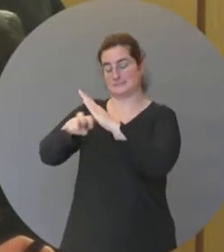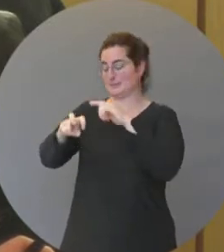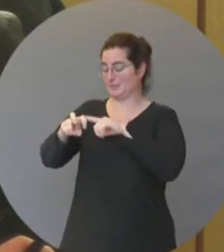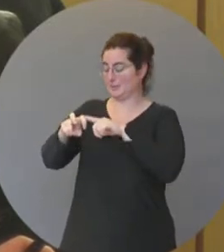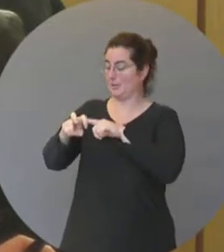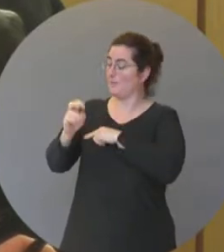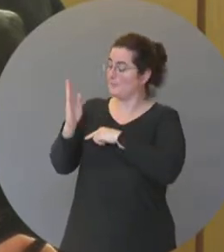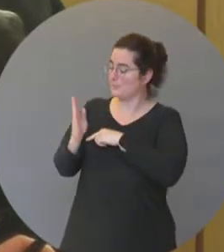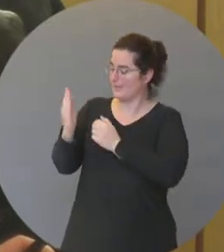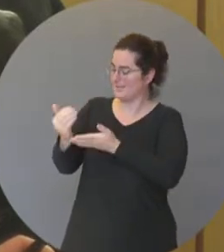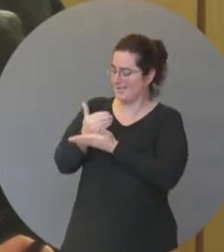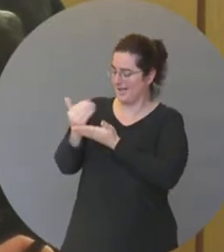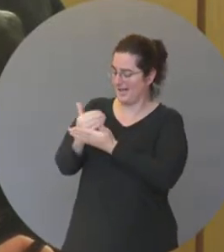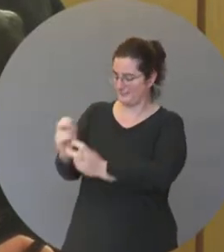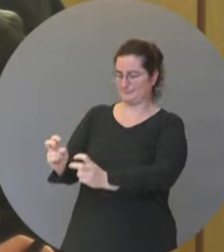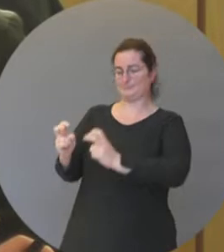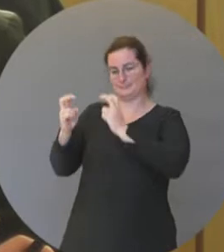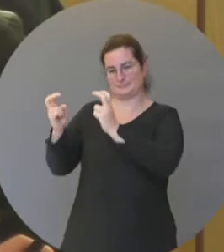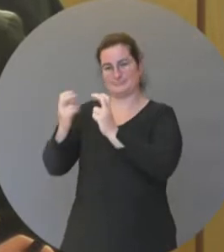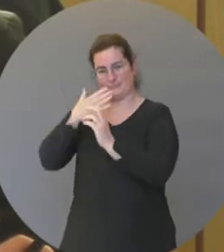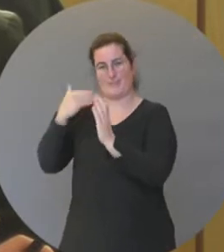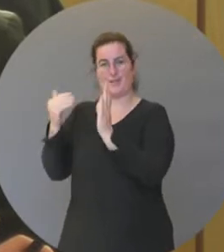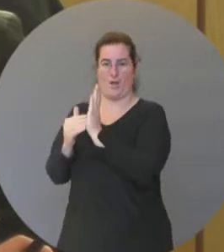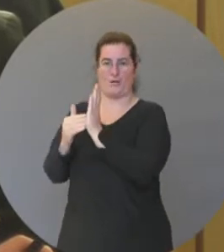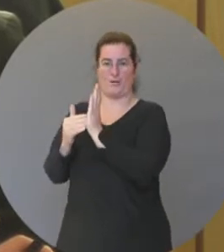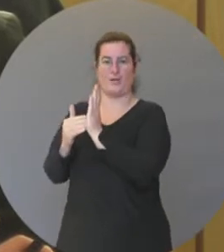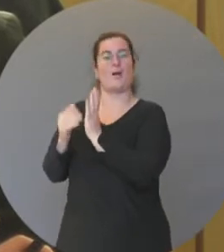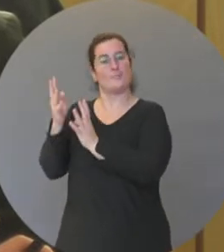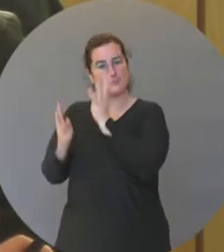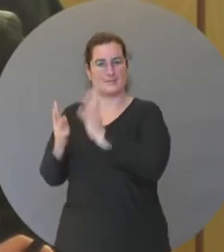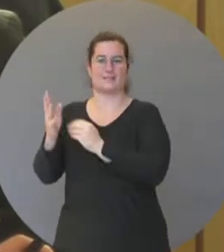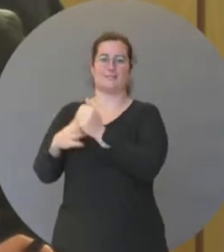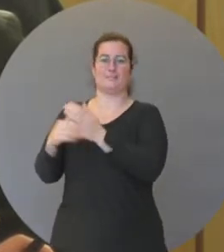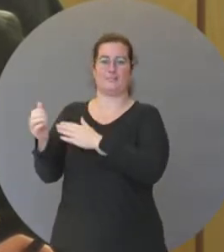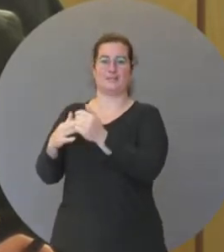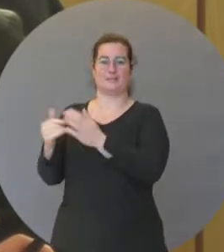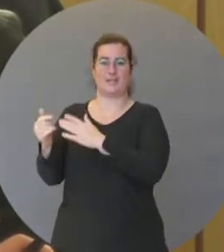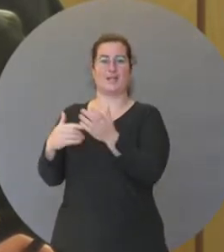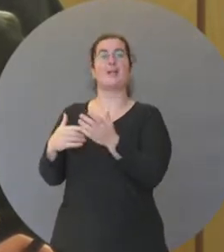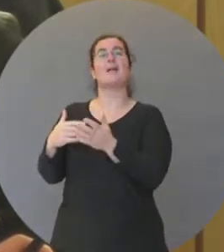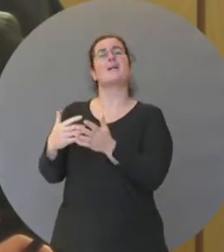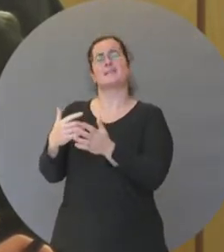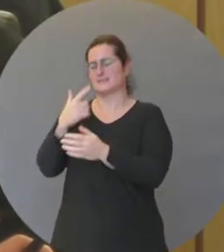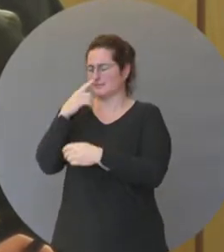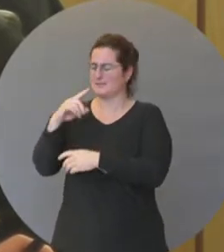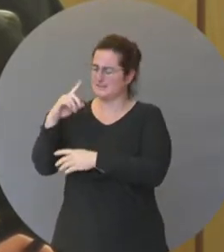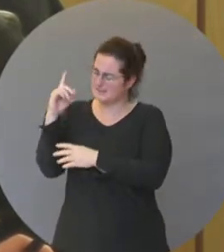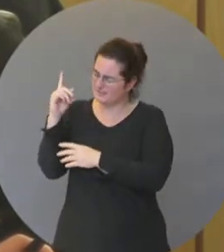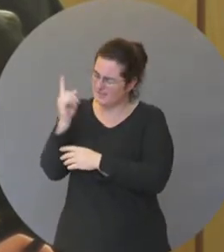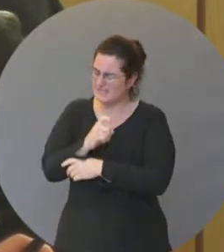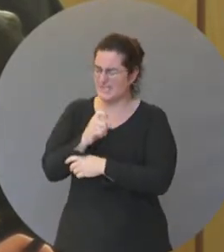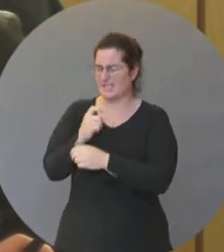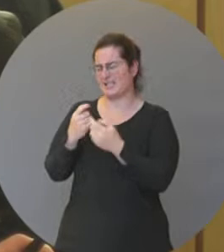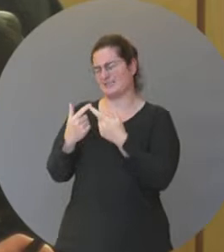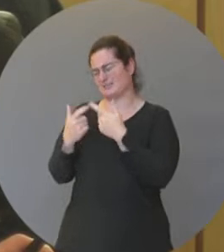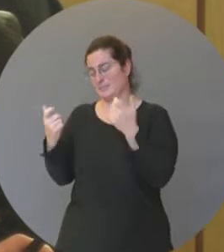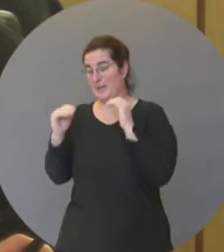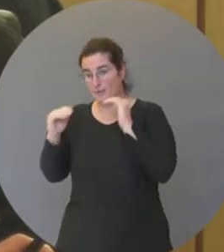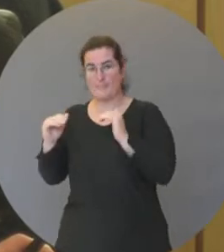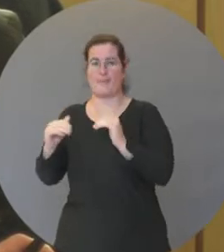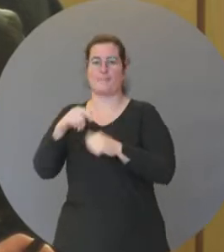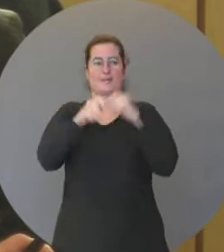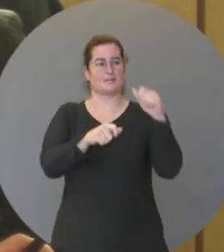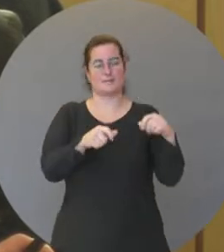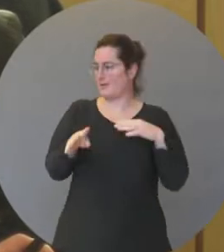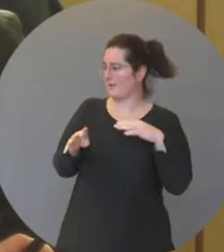rémunérés ce qui rendrait sans doute ces métiers pénibles difficiles mais bien plus attractif